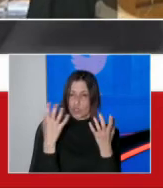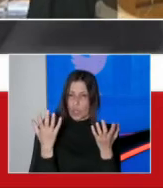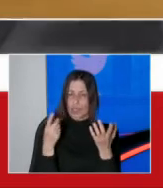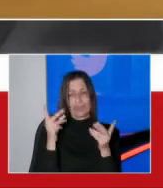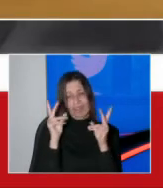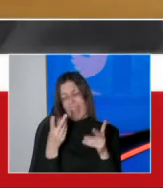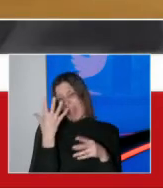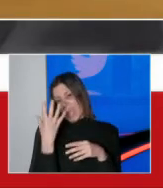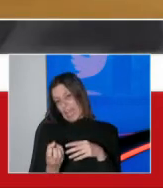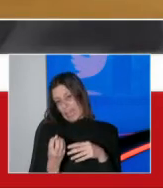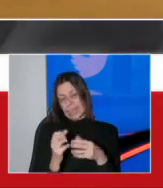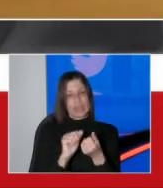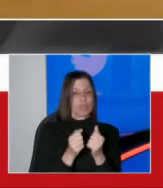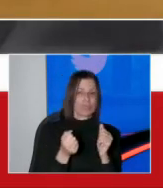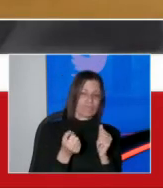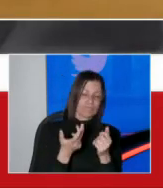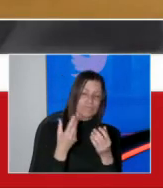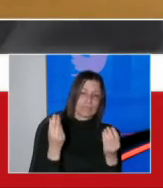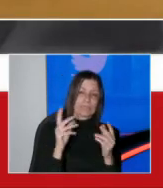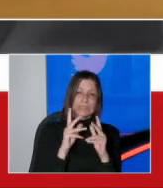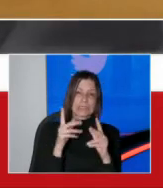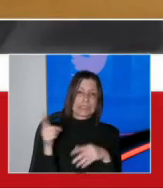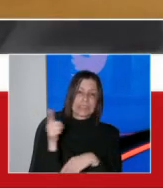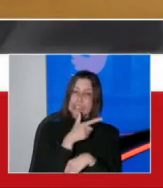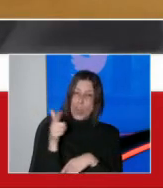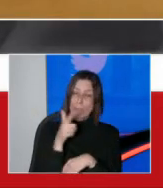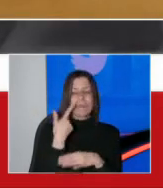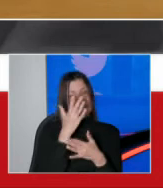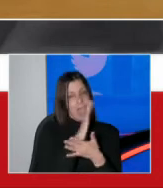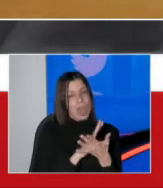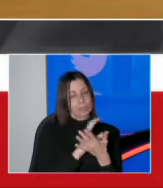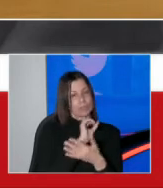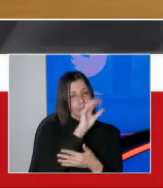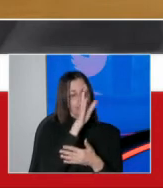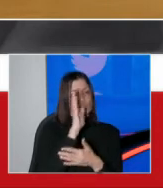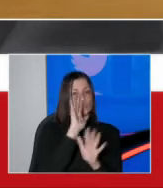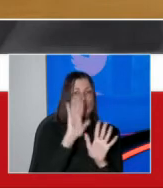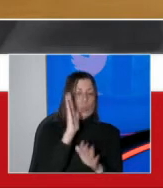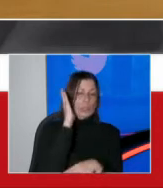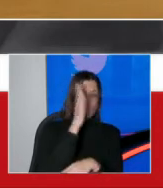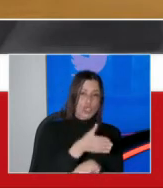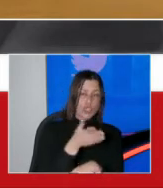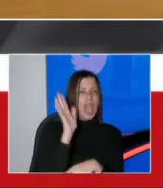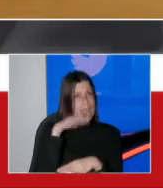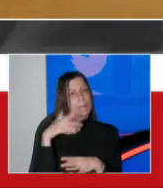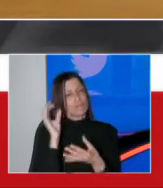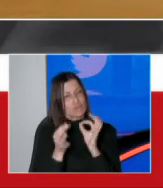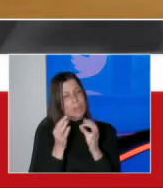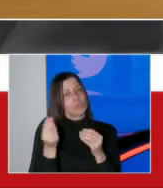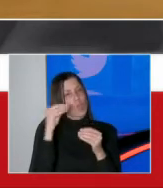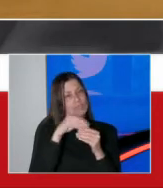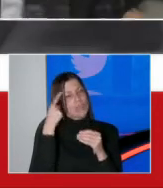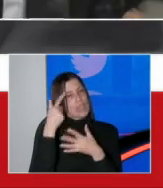יכלה להקליט או את הצילומים הללו, וחלק עובר בשידור ישיר. היו משפטים נוספים ידועים